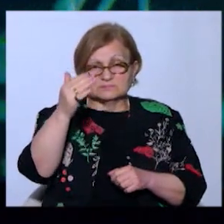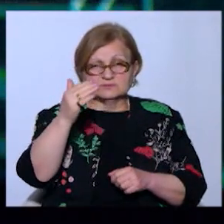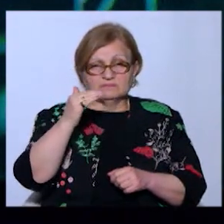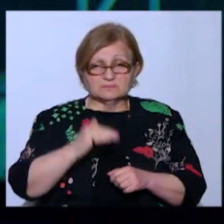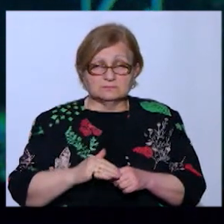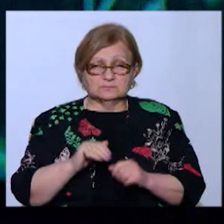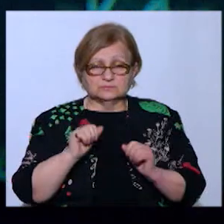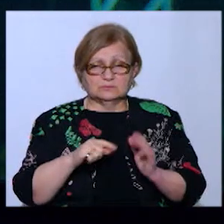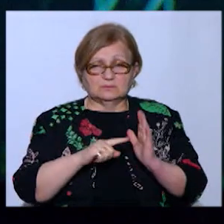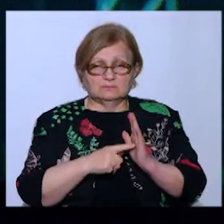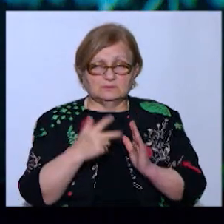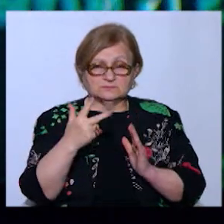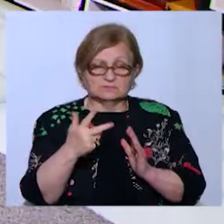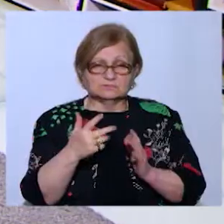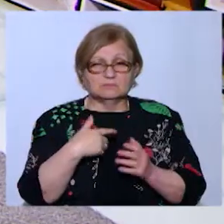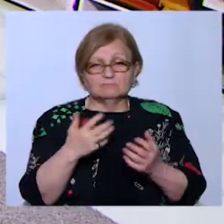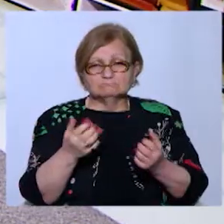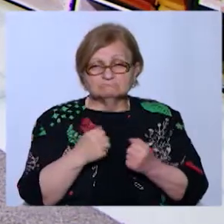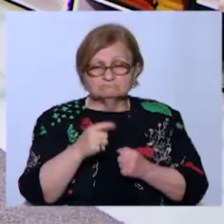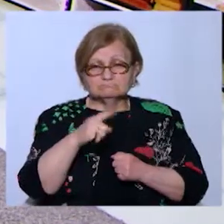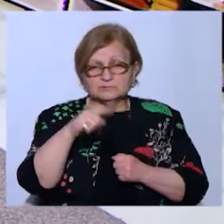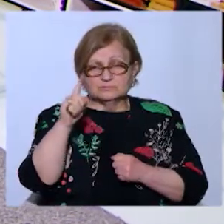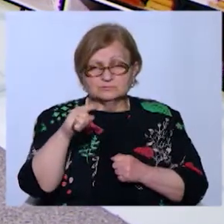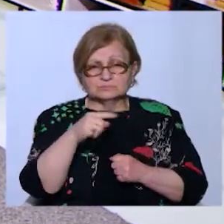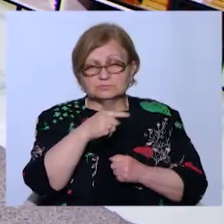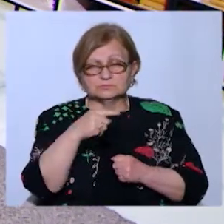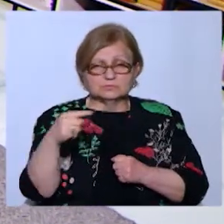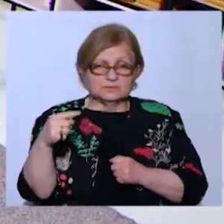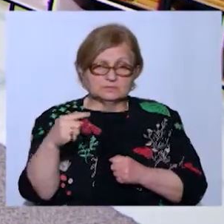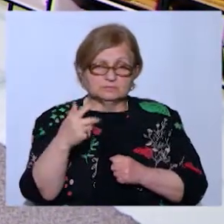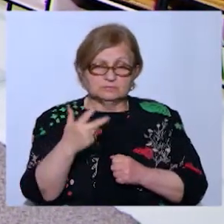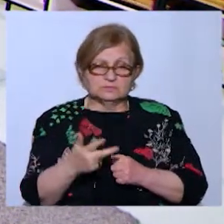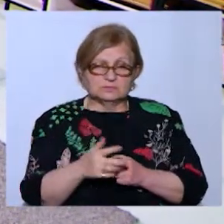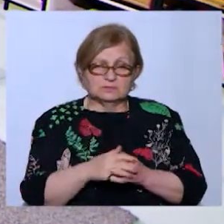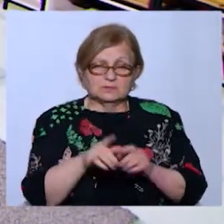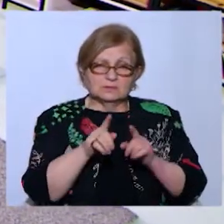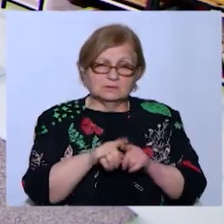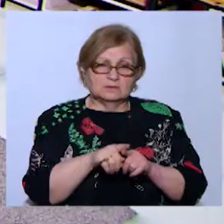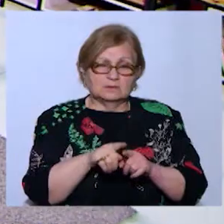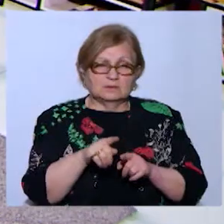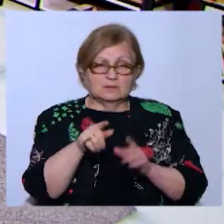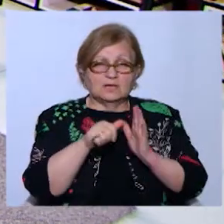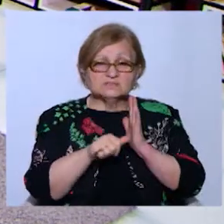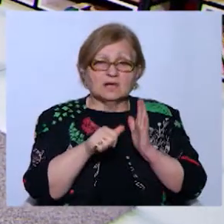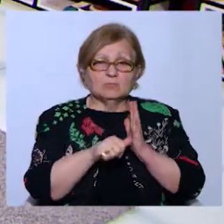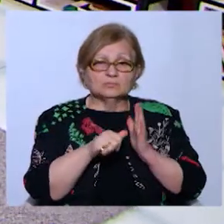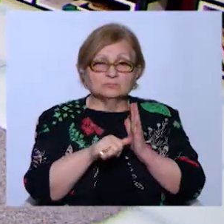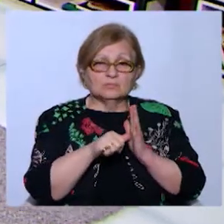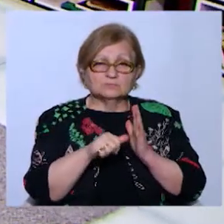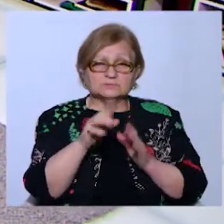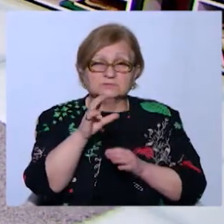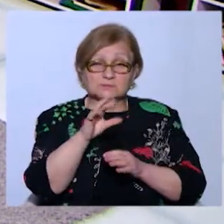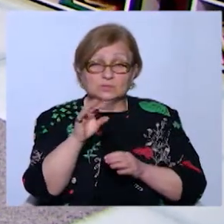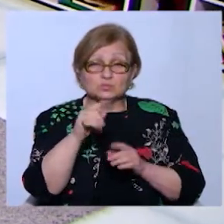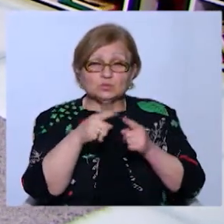ფესვი 3-ზე და შესაბამისად მივიღებ ფესვი 3 შეფარდებული 3-თან. ჩავწეროთ ანალოგიური სინუს 60-ის შემთხვევაში. სინუსი